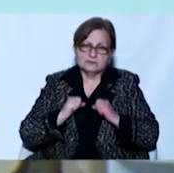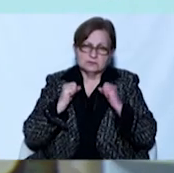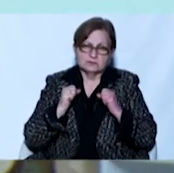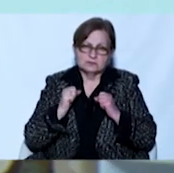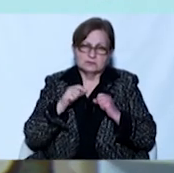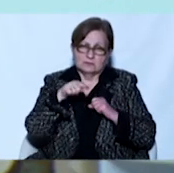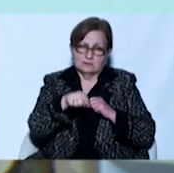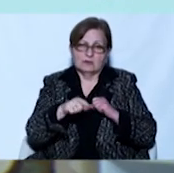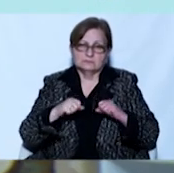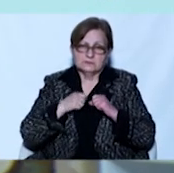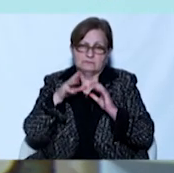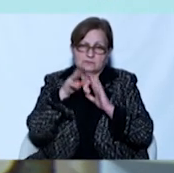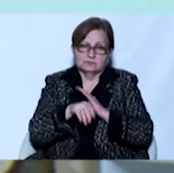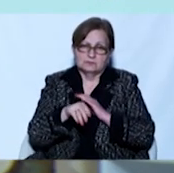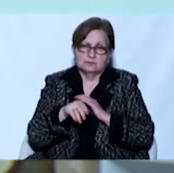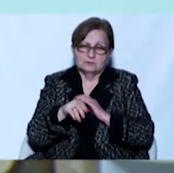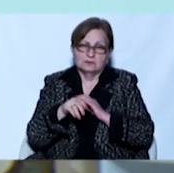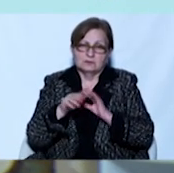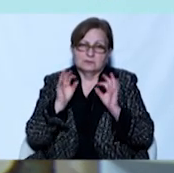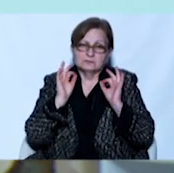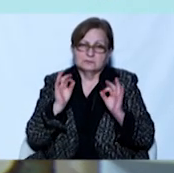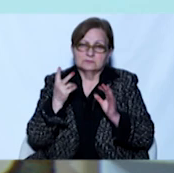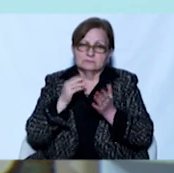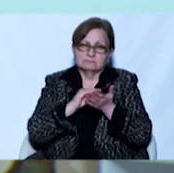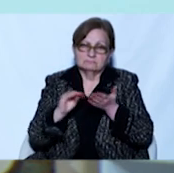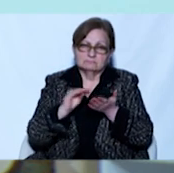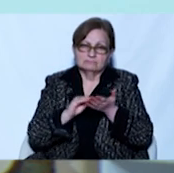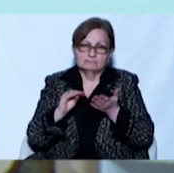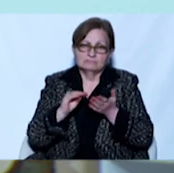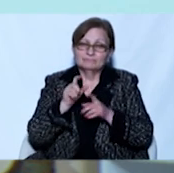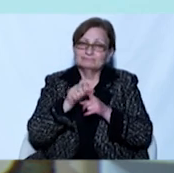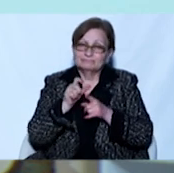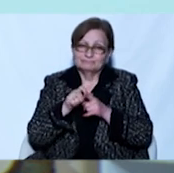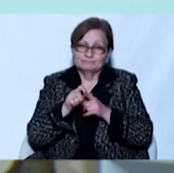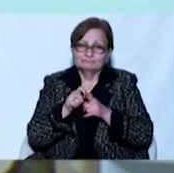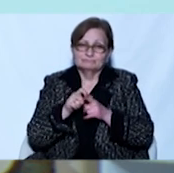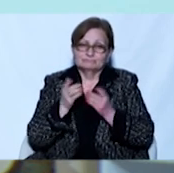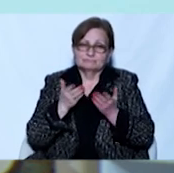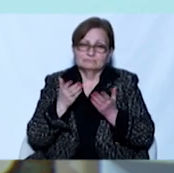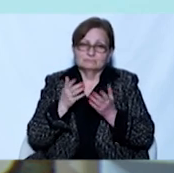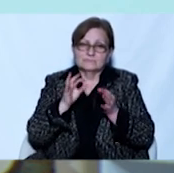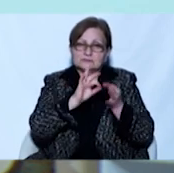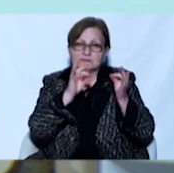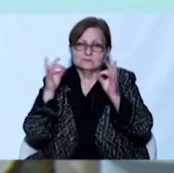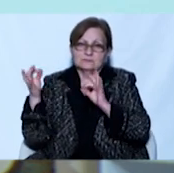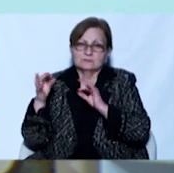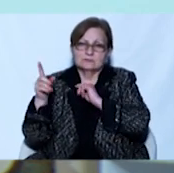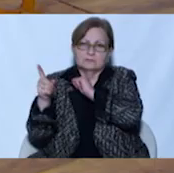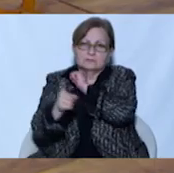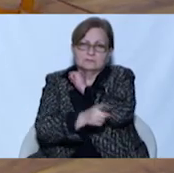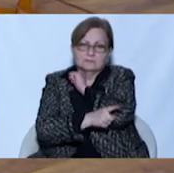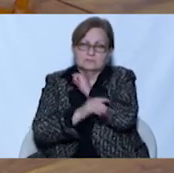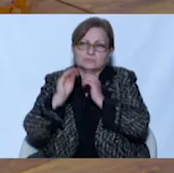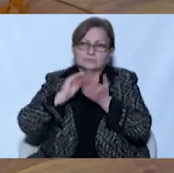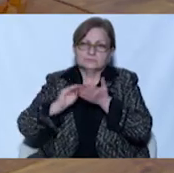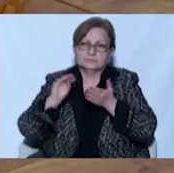ამ სავარჯიშოში სწორი ფორმით უნდა ჩავსვათ სიტყვები, რომელიც წინადადების ბოლოს